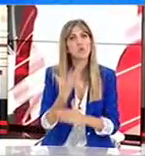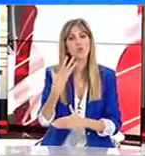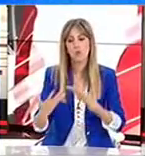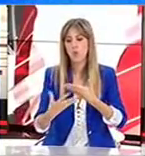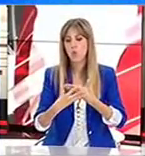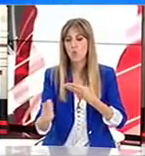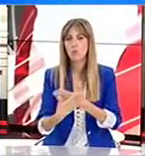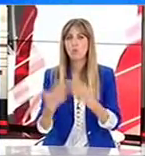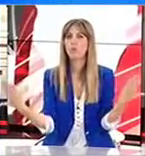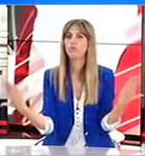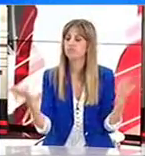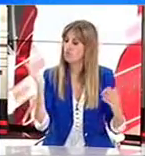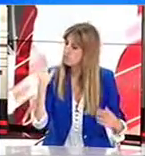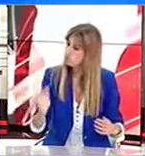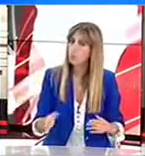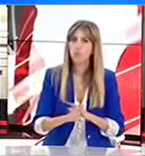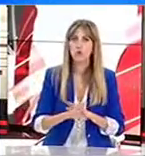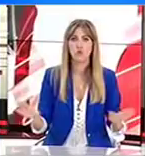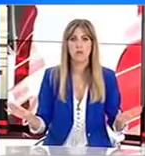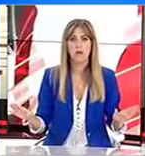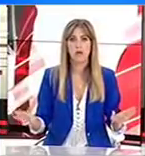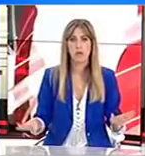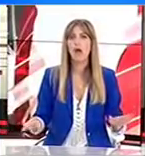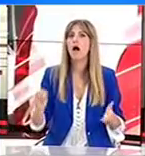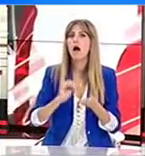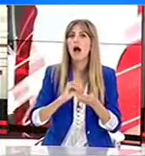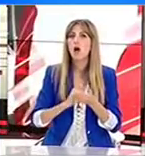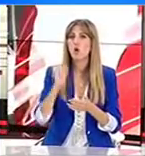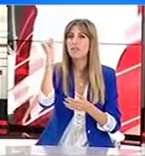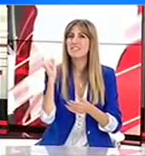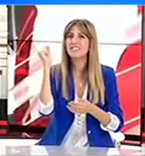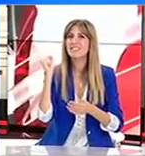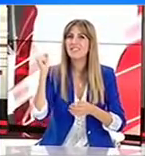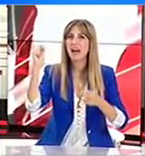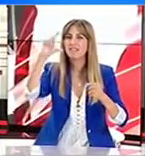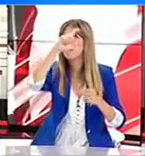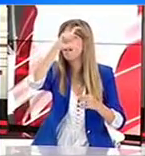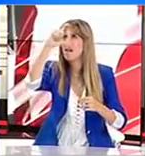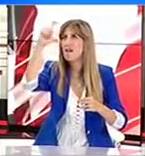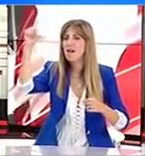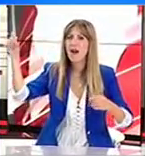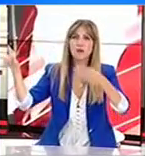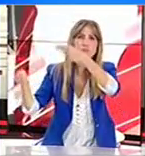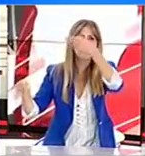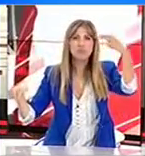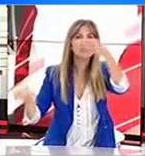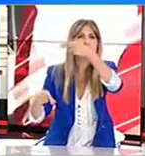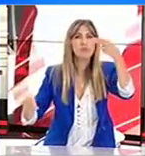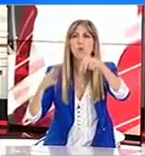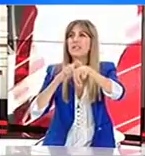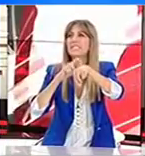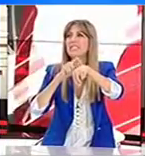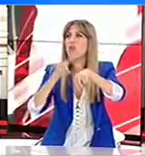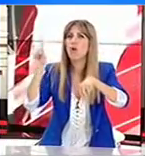βεβαίως, με την έναρξη λειτουργίας του μετρό της Θεσσαλονίκης σε